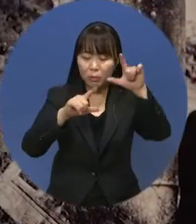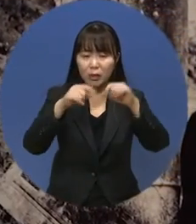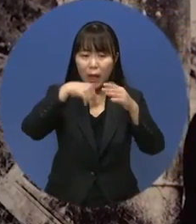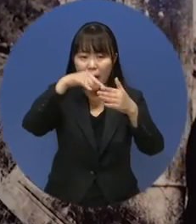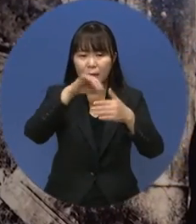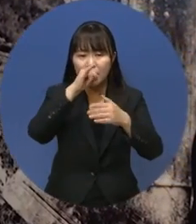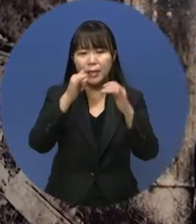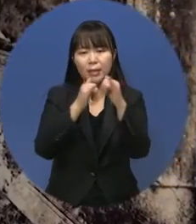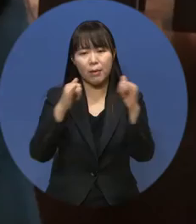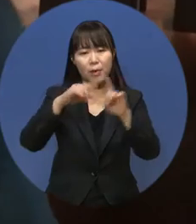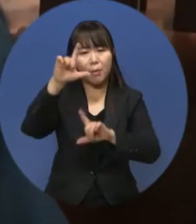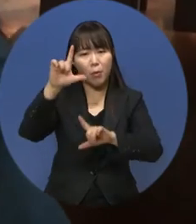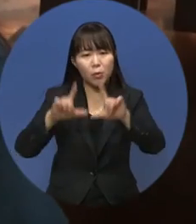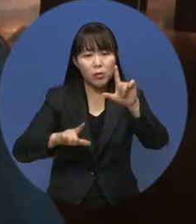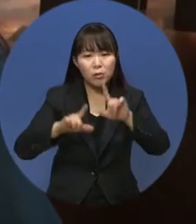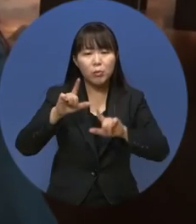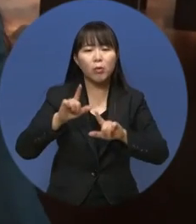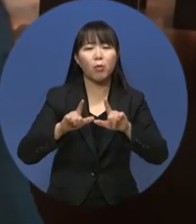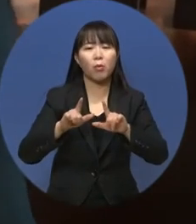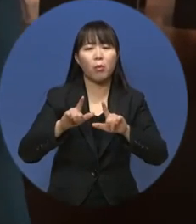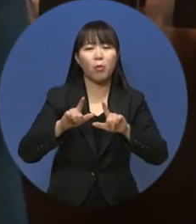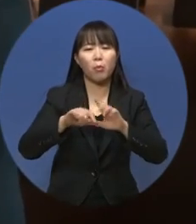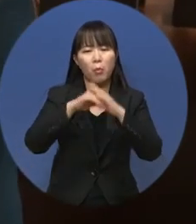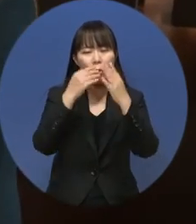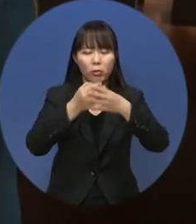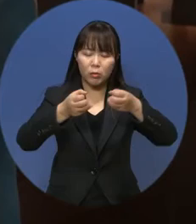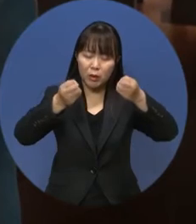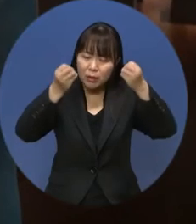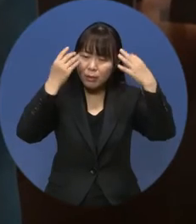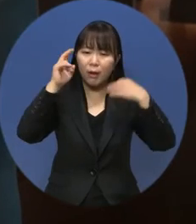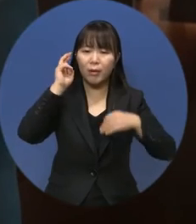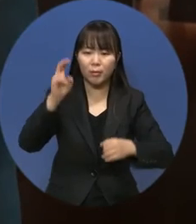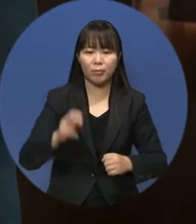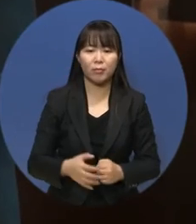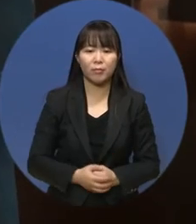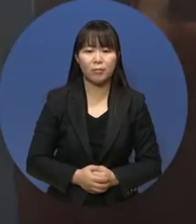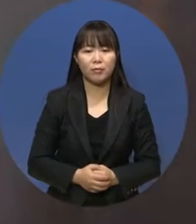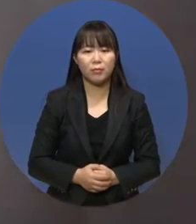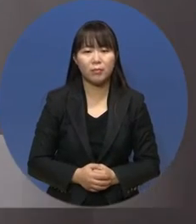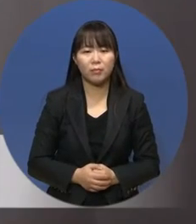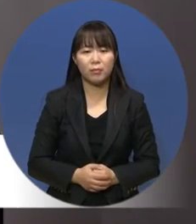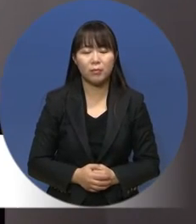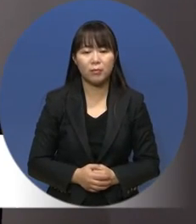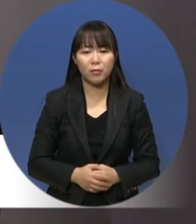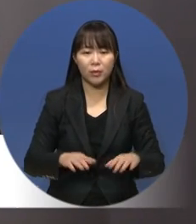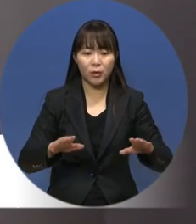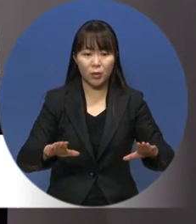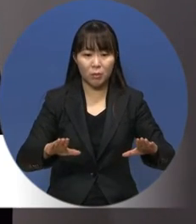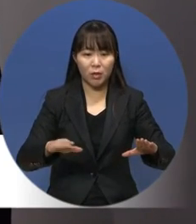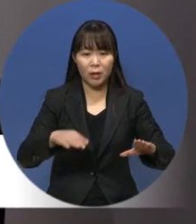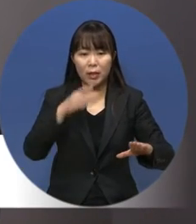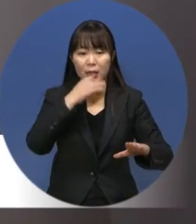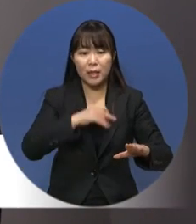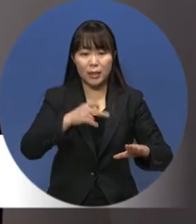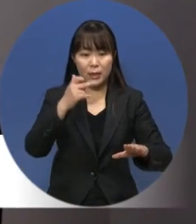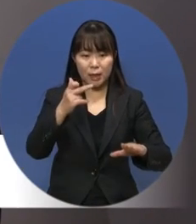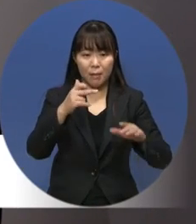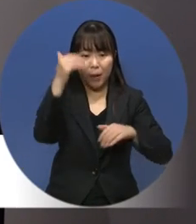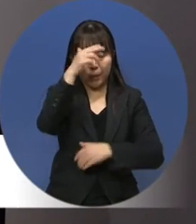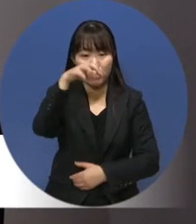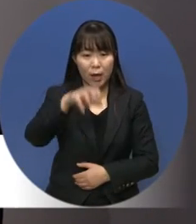안에 담긴 사람들의 모습까지 00 잊혀져 씰 지도 모릅니다 1번 구미 비싼 박물관에서 개최한